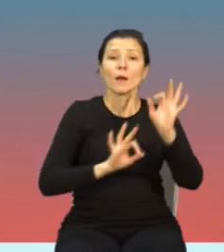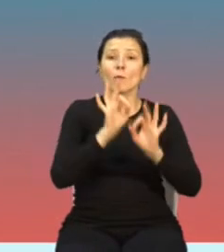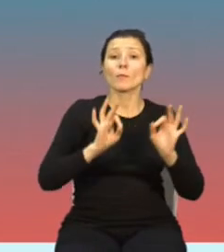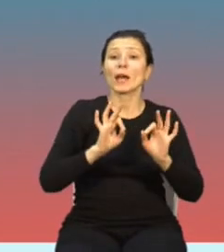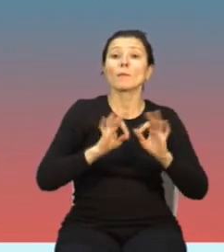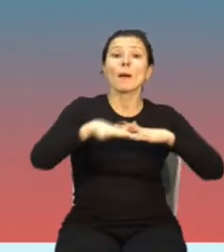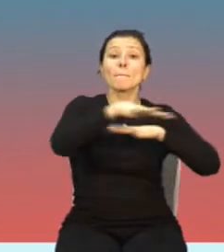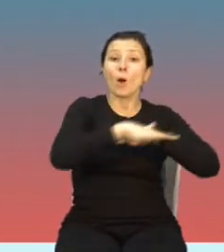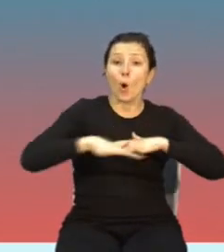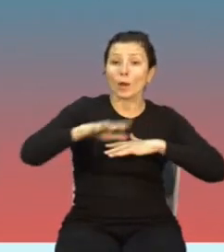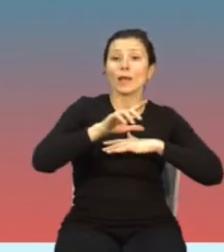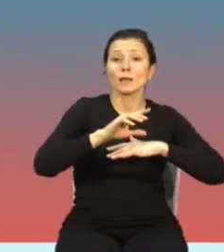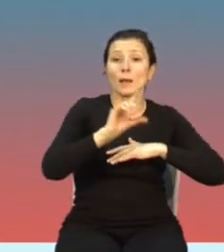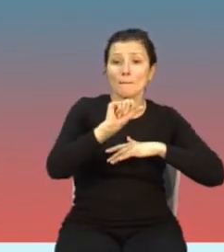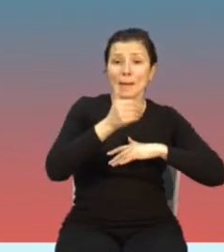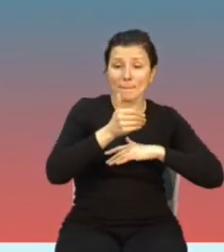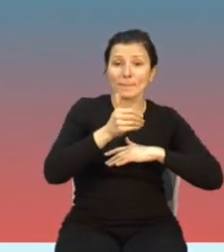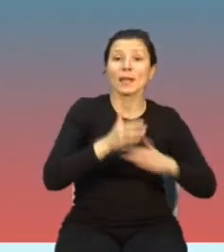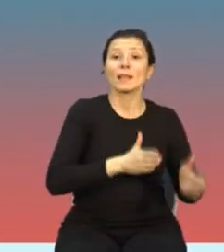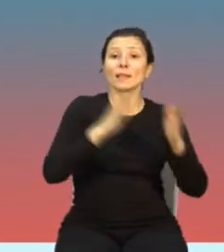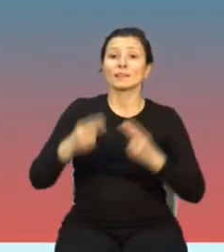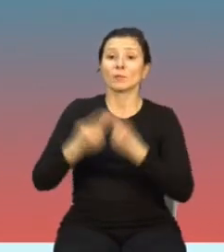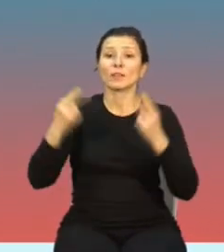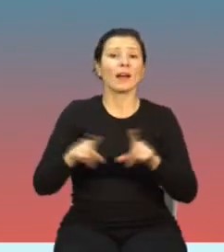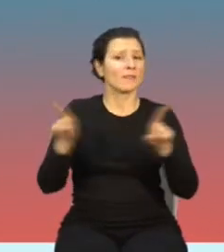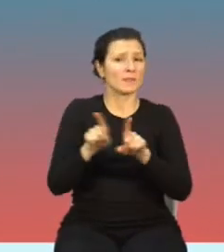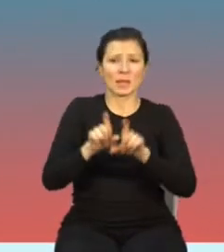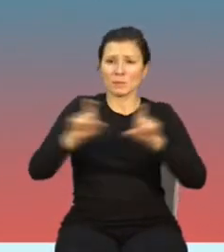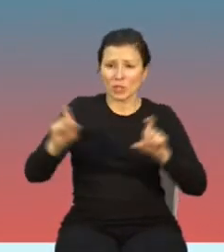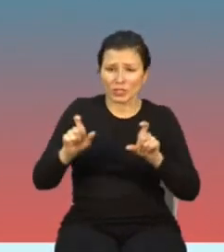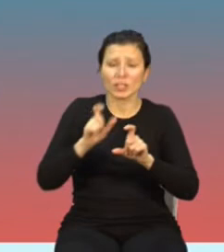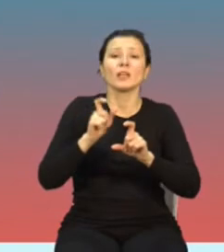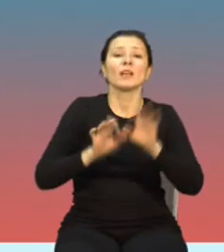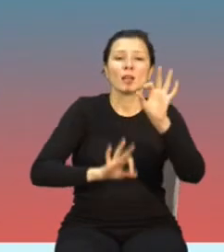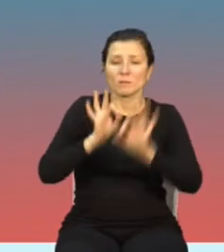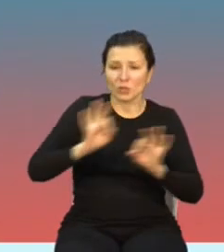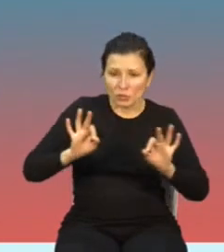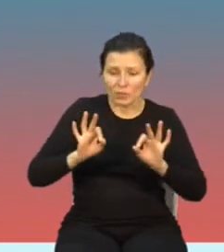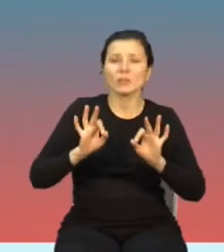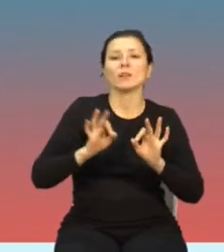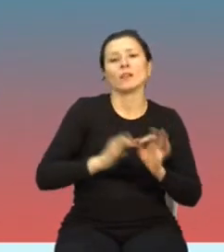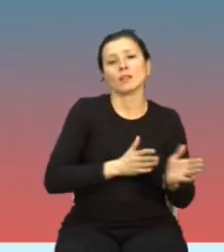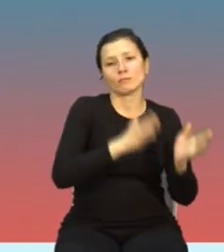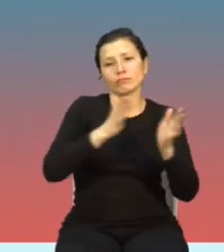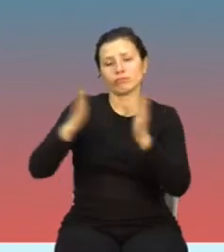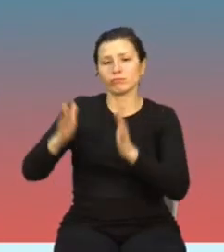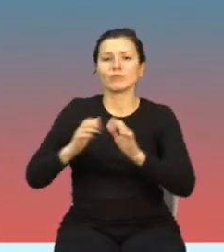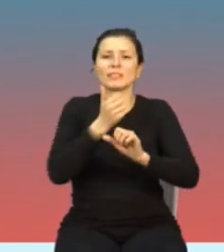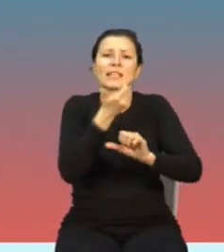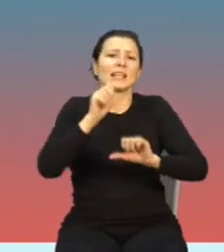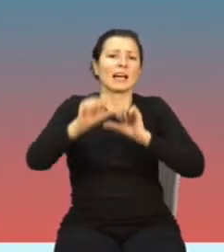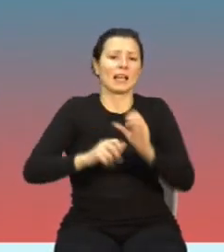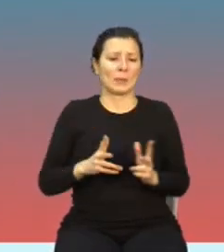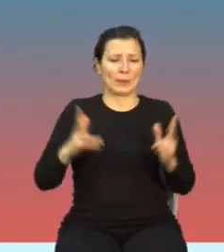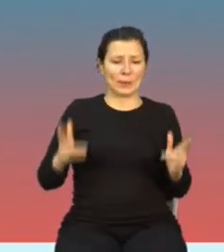Następnego dnia o tych samych porach mierzymy pole po raz kolejny i tak przez kilka lat. Czyli przeprowadzaliśmy w sposób systematyczny,